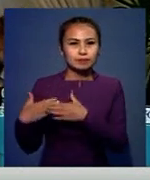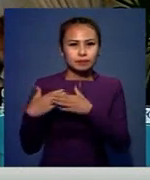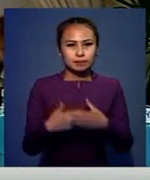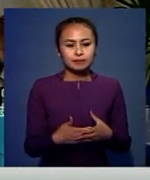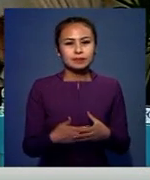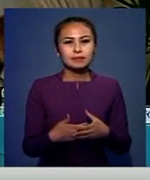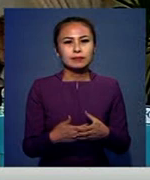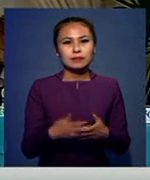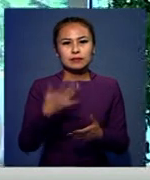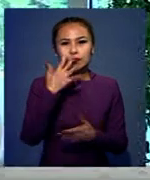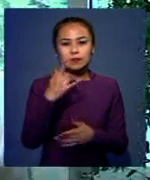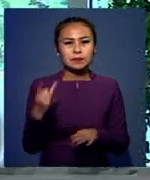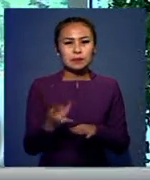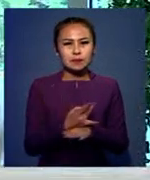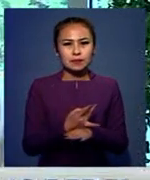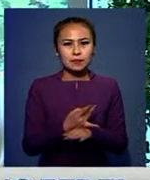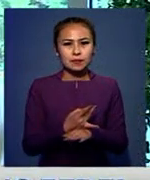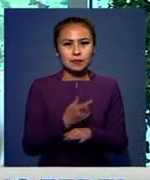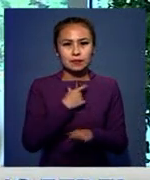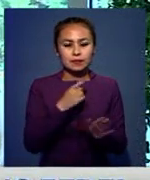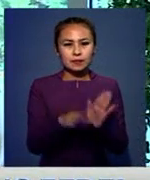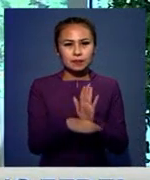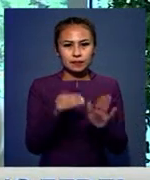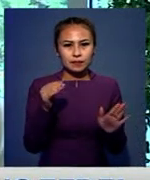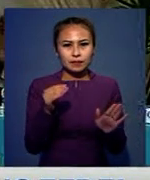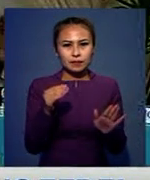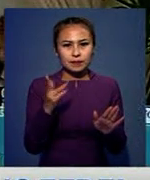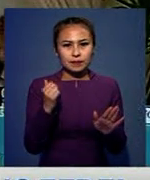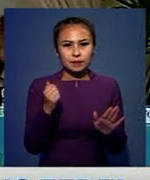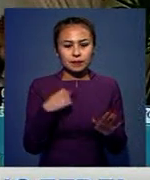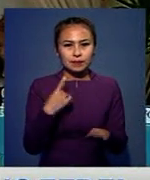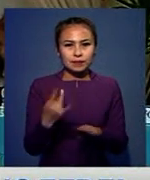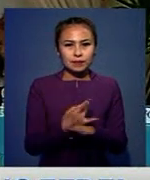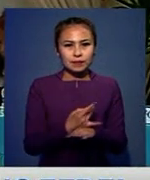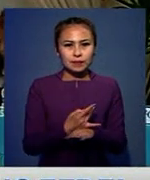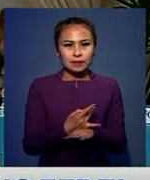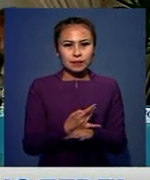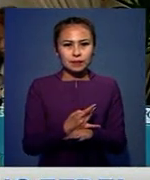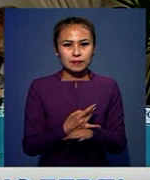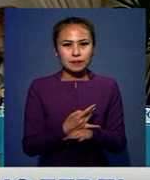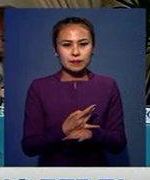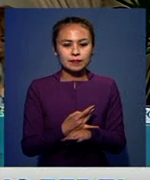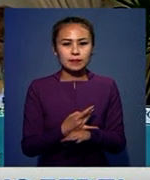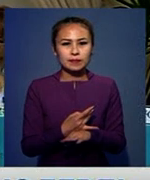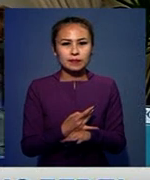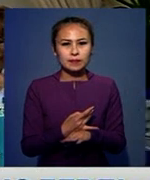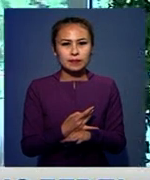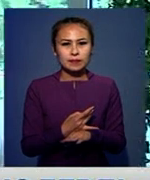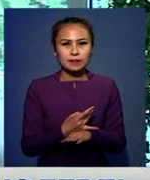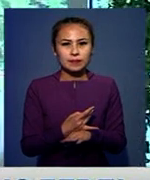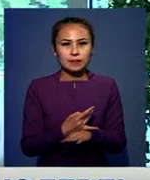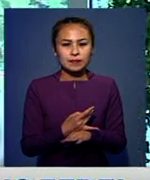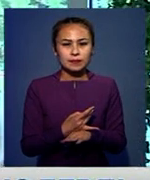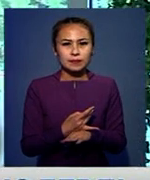келдім. Шетелде алғаш рет дауыс беріп отырсыз ба? Шетелде бірінші рет дауыс беріп отырмын.